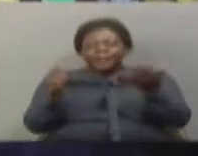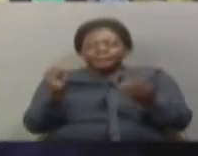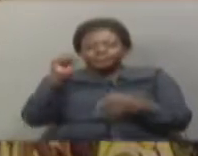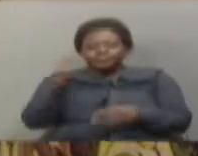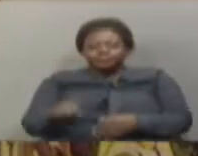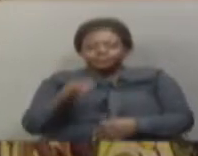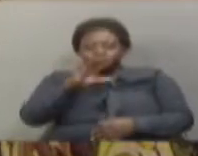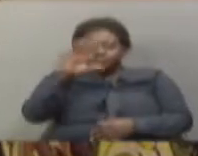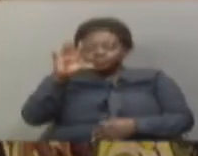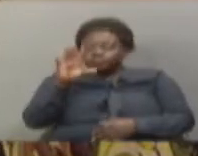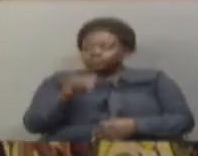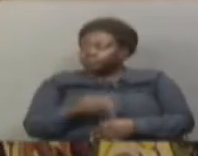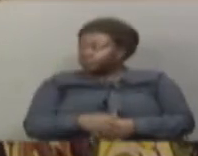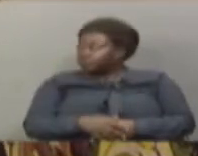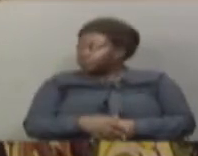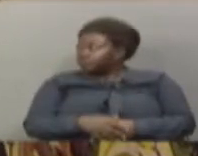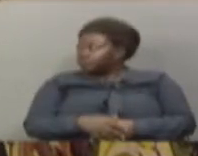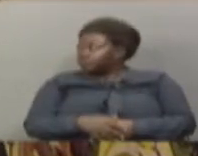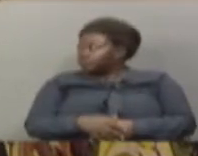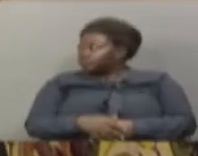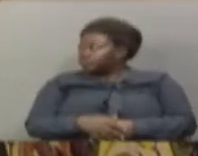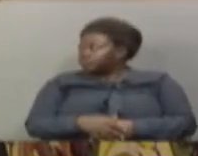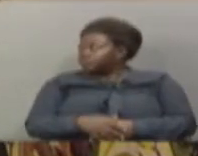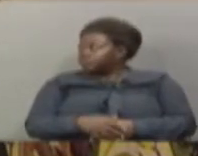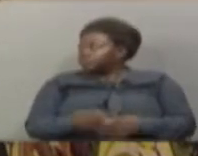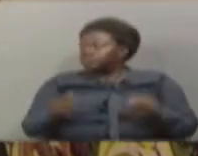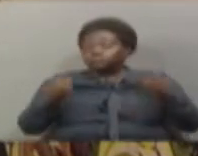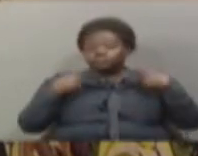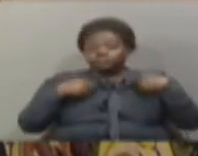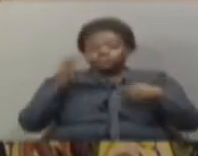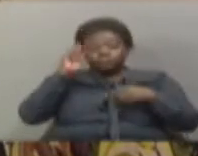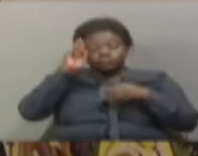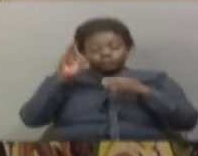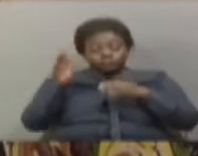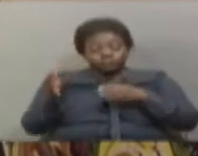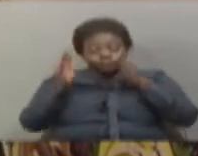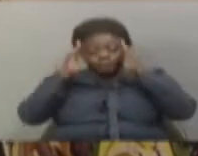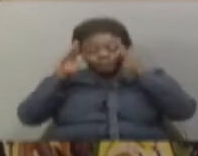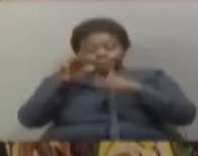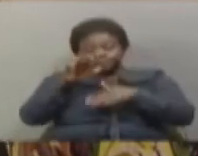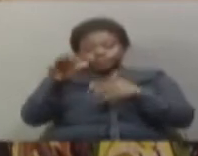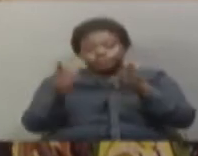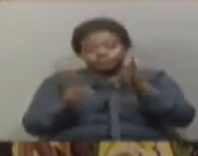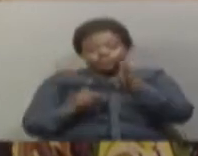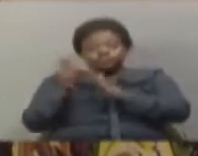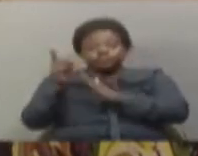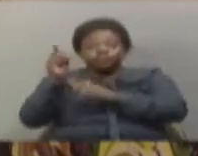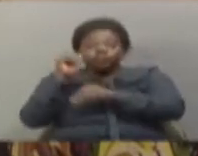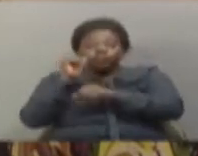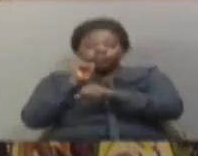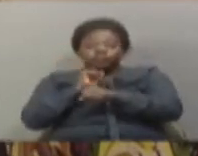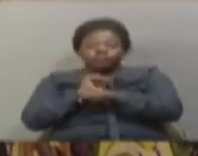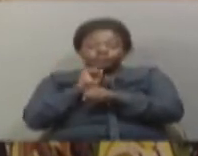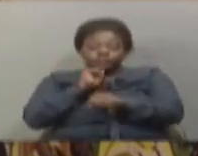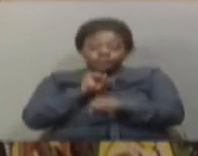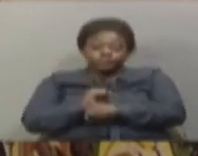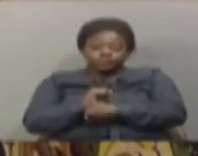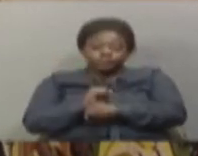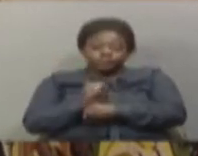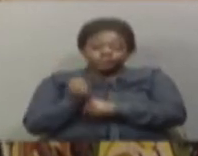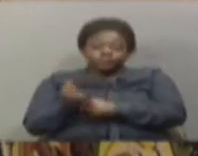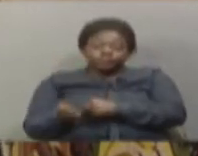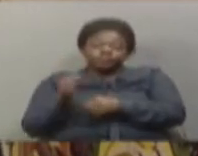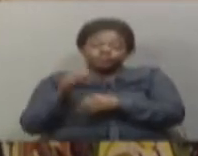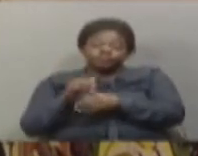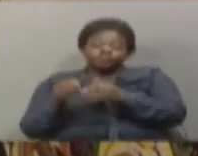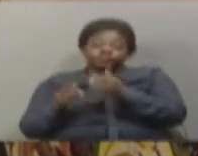Africa. So we are looking at areas of promoting trade, and in promotion of